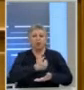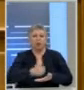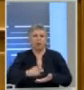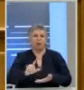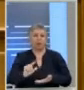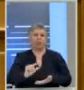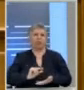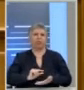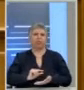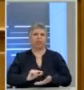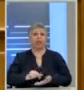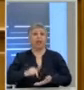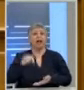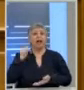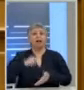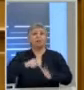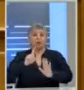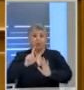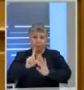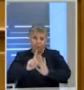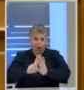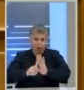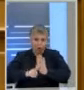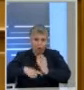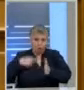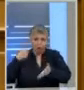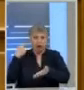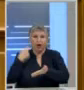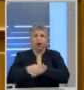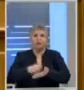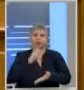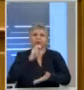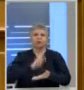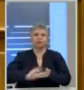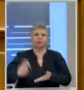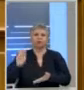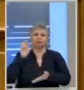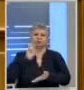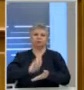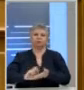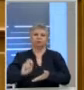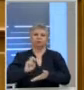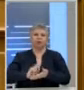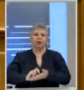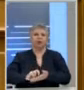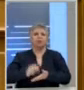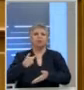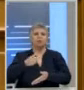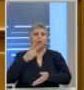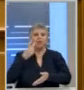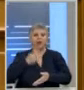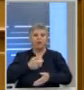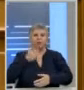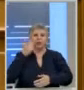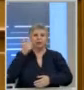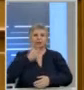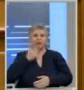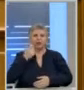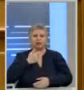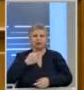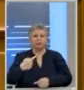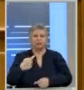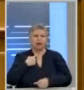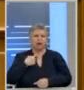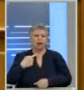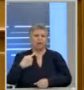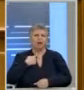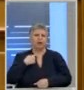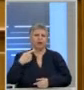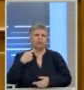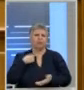πρώτη φορά φόρο και αυτούς που θα δουν να χάνεται ακόμα μια σύνταξη.